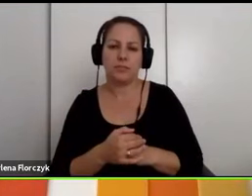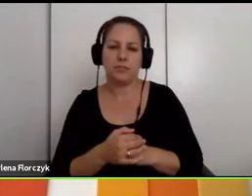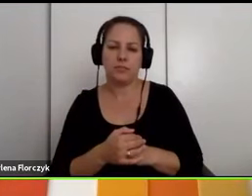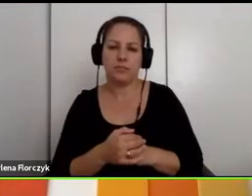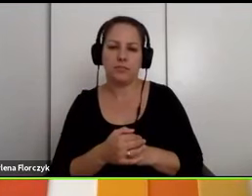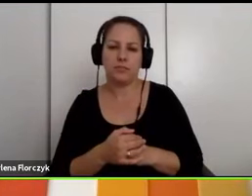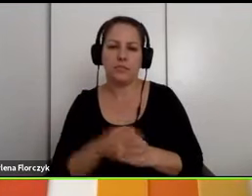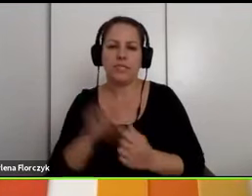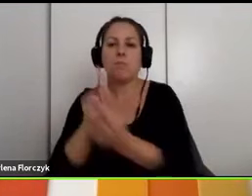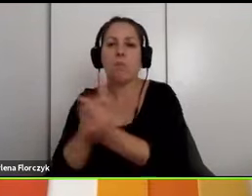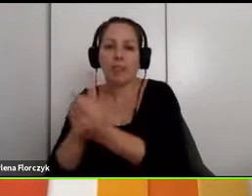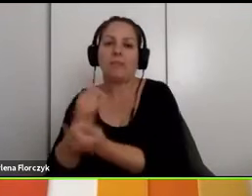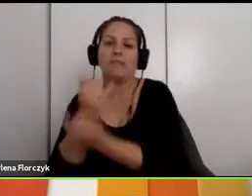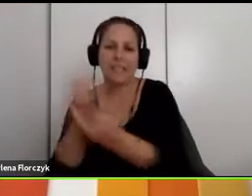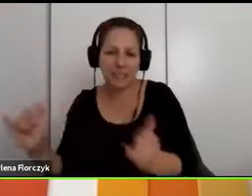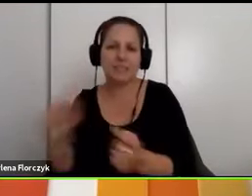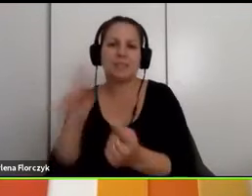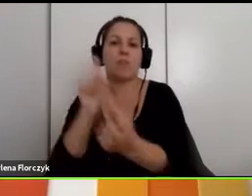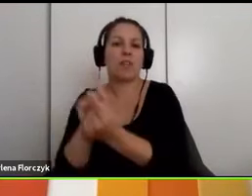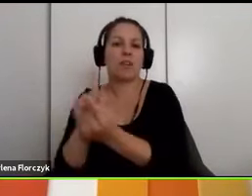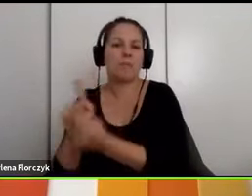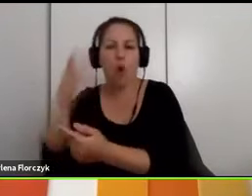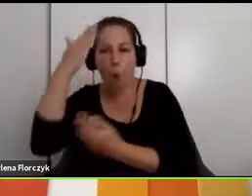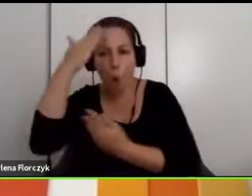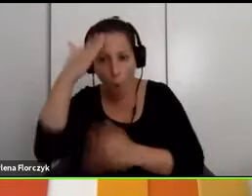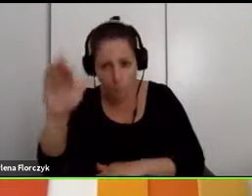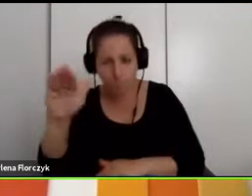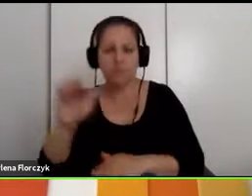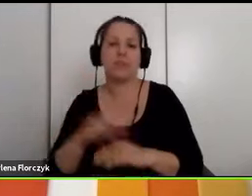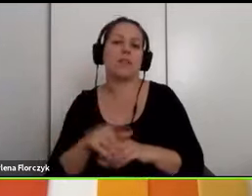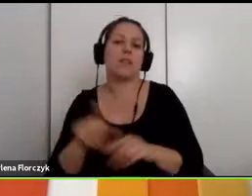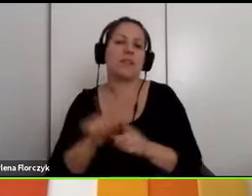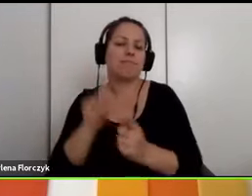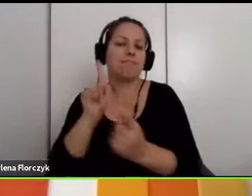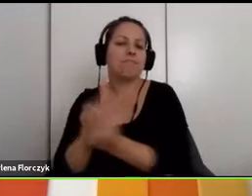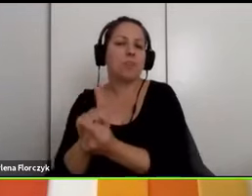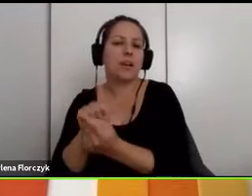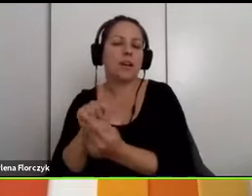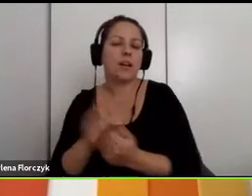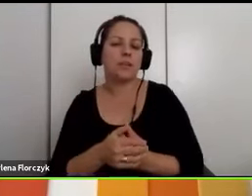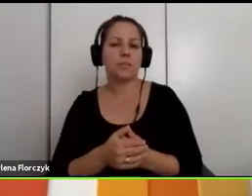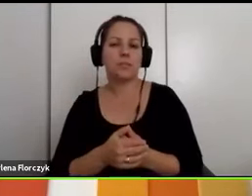jakby spotykać się z innym, jakby spotykać się też z obcym, spotykać się